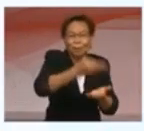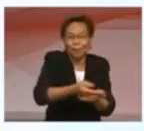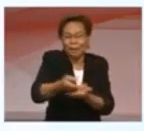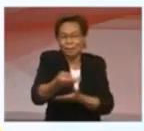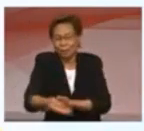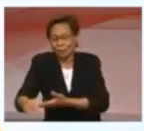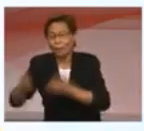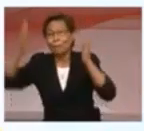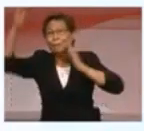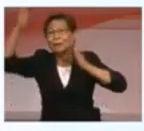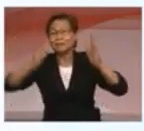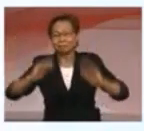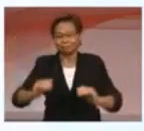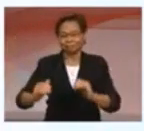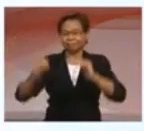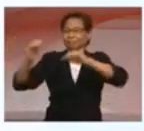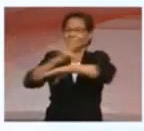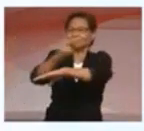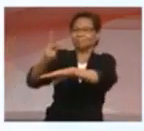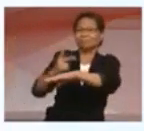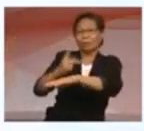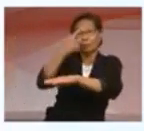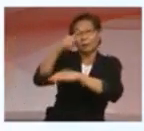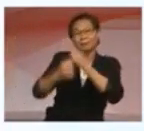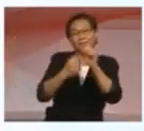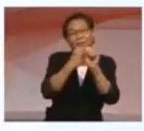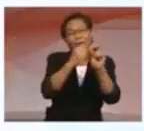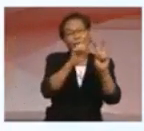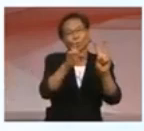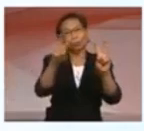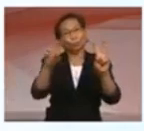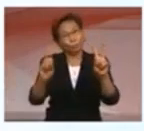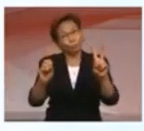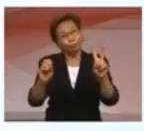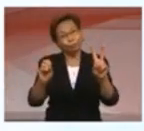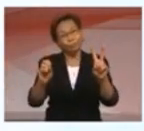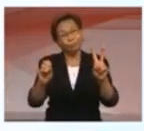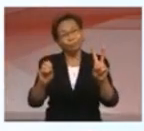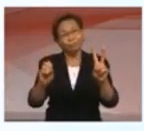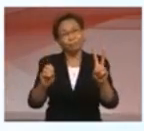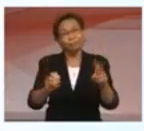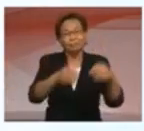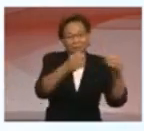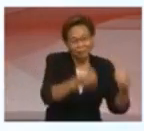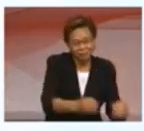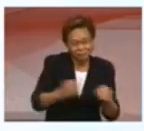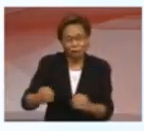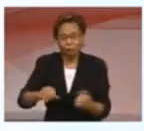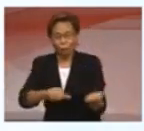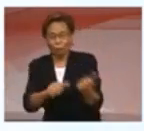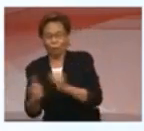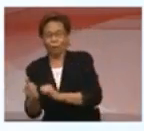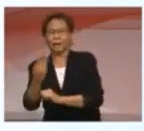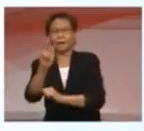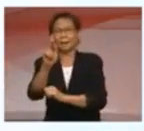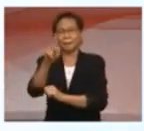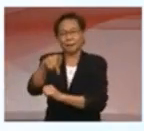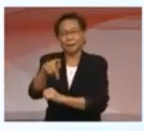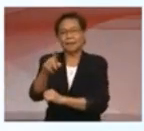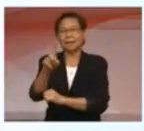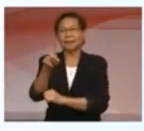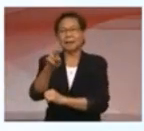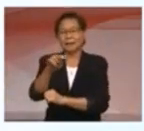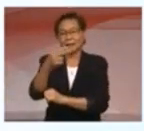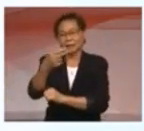Malaysia peringkat kebangsaan bagi tahun 2020 yang dianjurkan oleh Kementerian Perdagangan Dalam